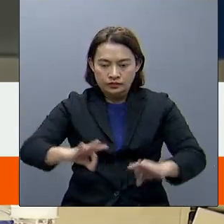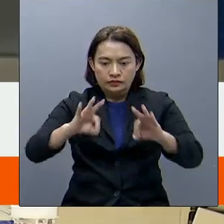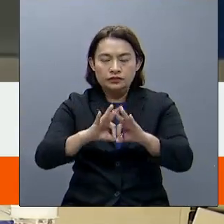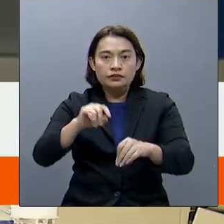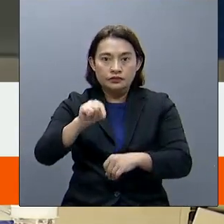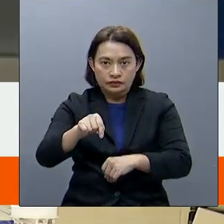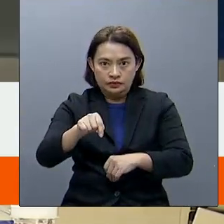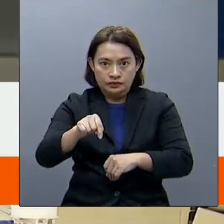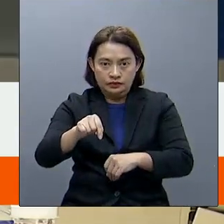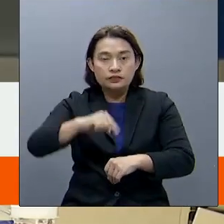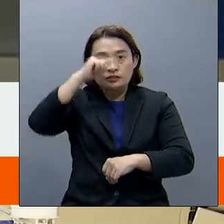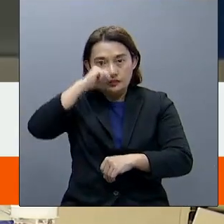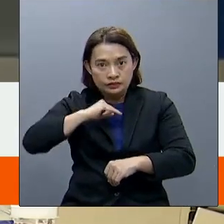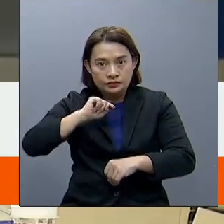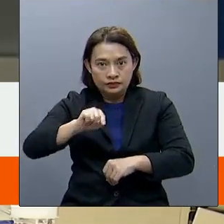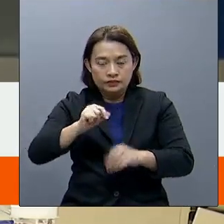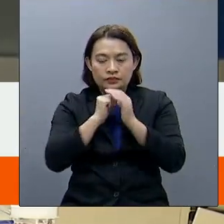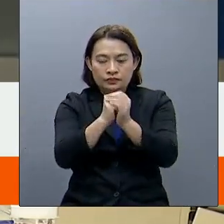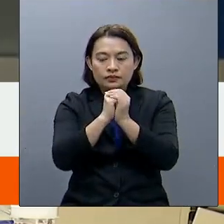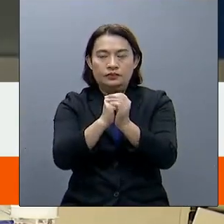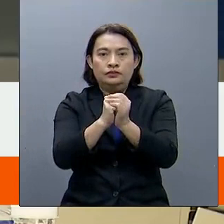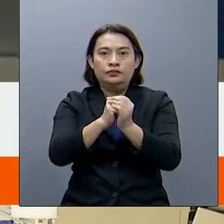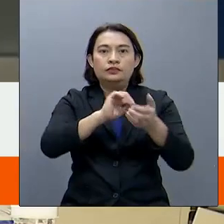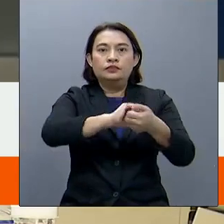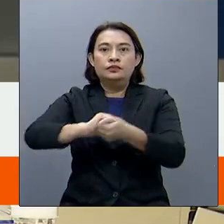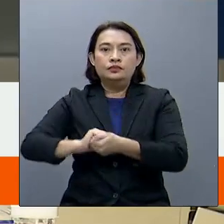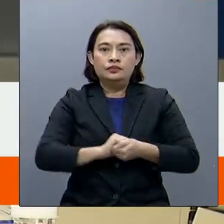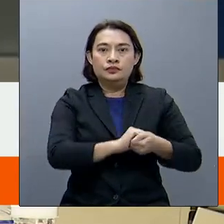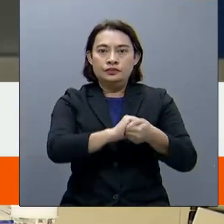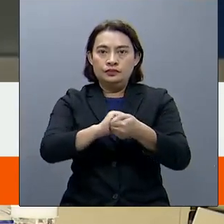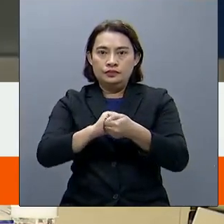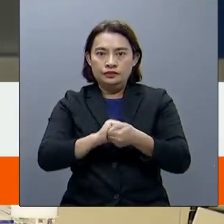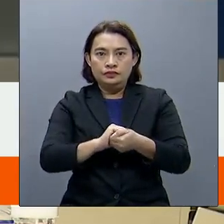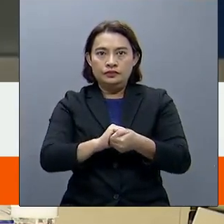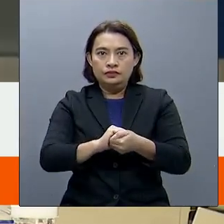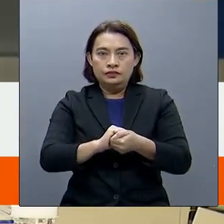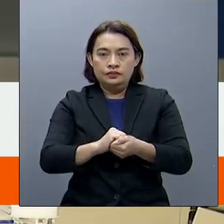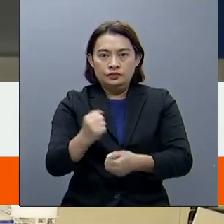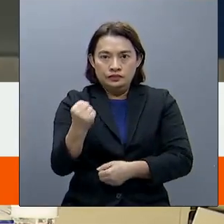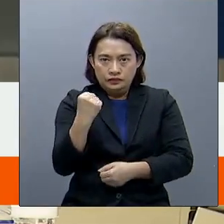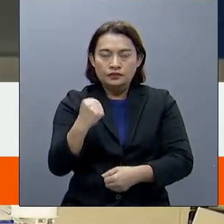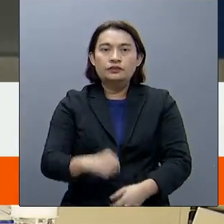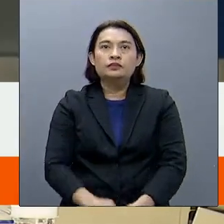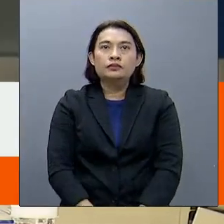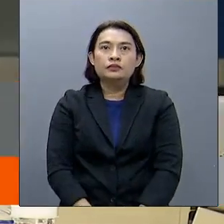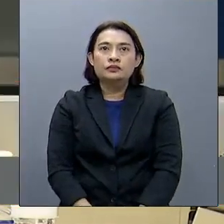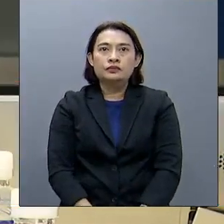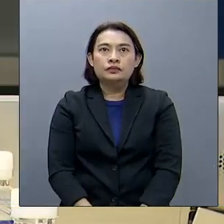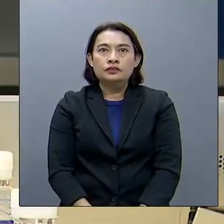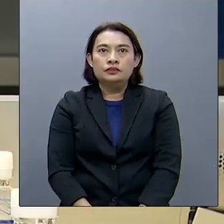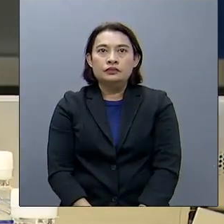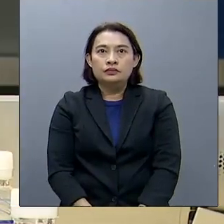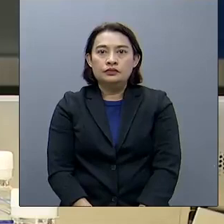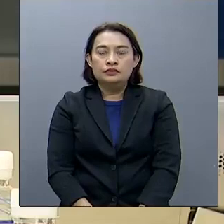ที่ไทยจะจับมือกับจีนอย่างแน่นแฟ้นนะครับแล้วก็โดยเฉพาะอย่างยิ่งเนี่ยนะฮะจากการ